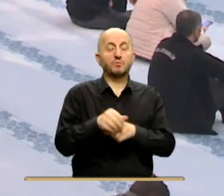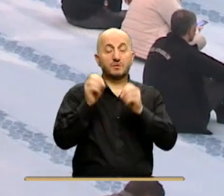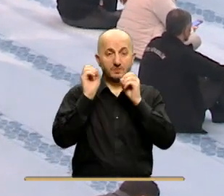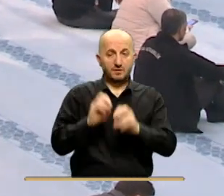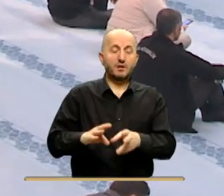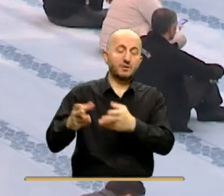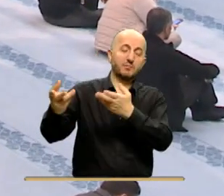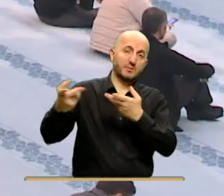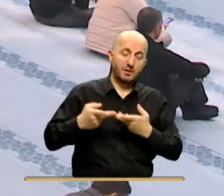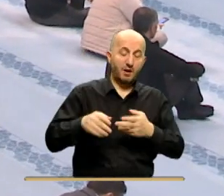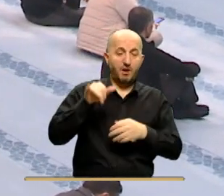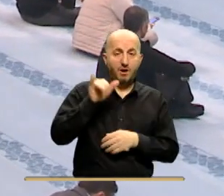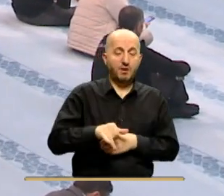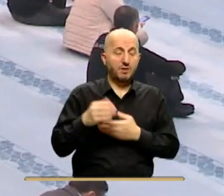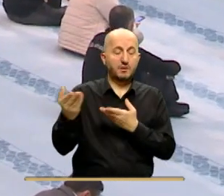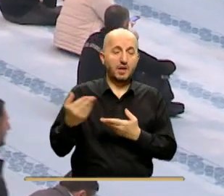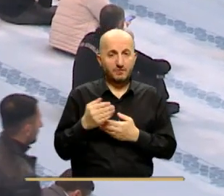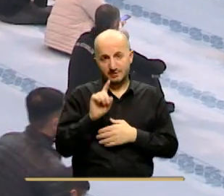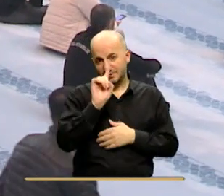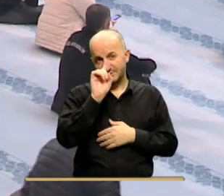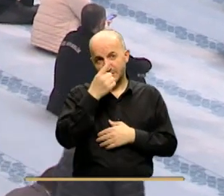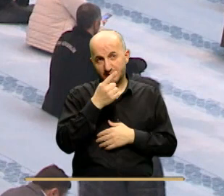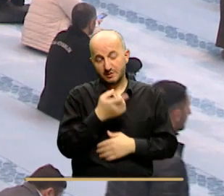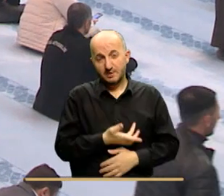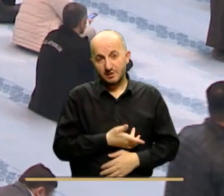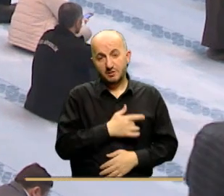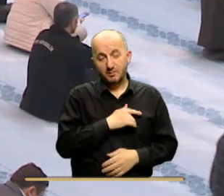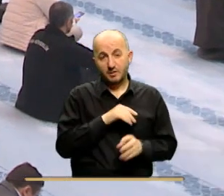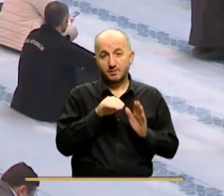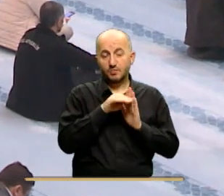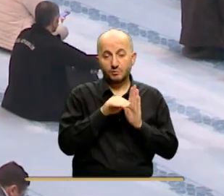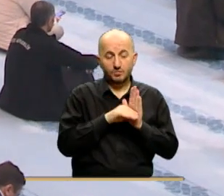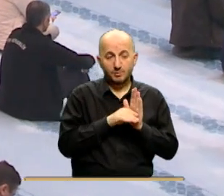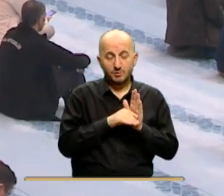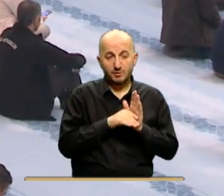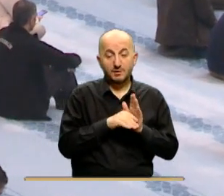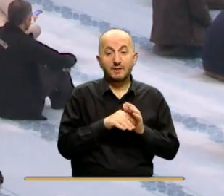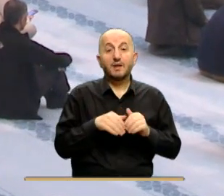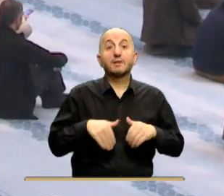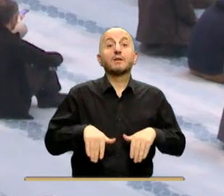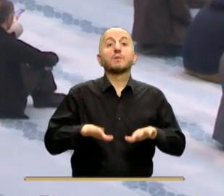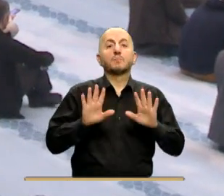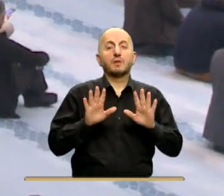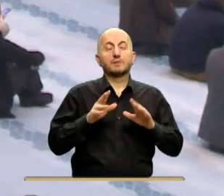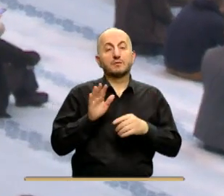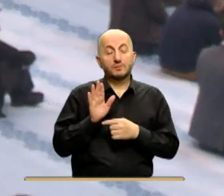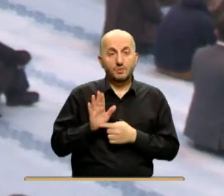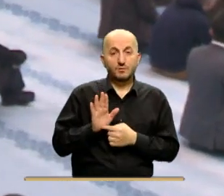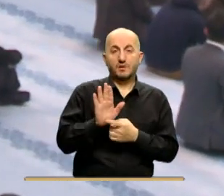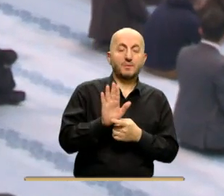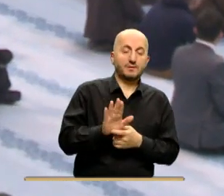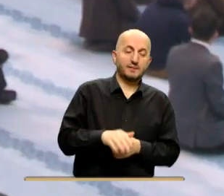Hakk'a davetin sadece itikadi konulara hasedilmeyeceğini